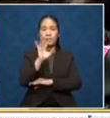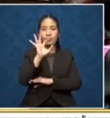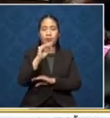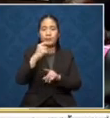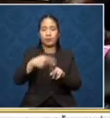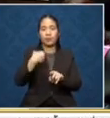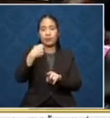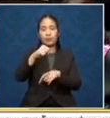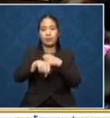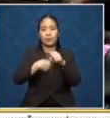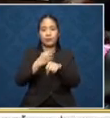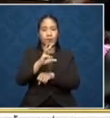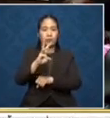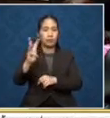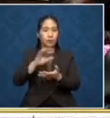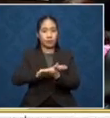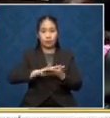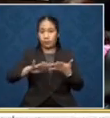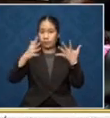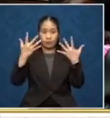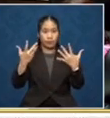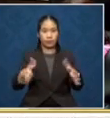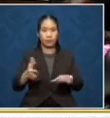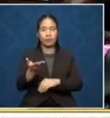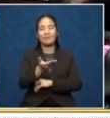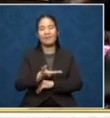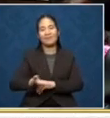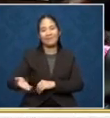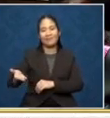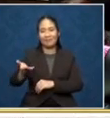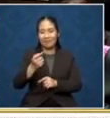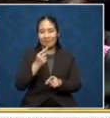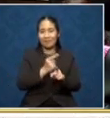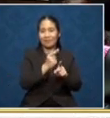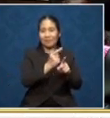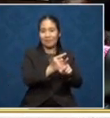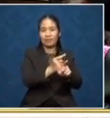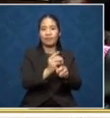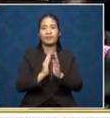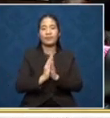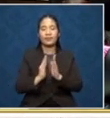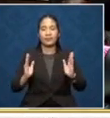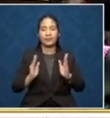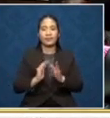2566แล้วจึงขอโอกาสติดตามความคืบหน้ามาณโอกาสนี้ด้วยค่ะขอบคุณค่ะกบ